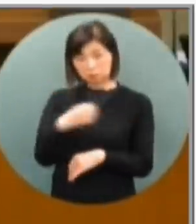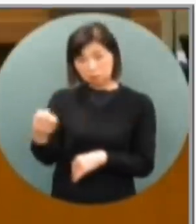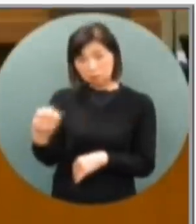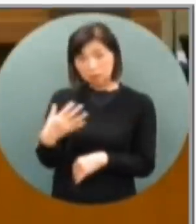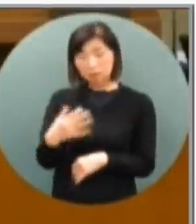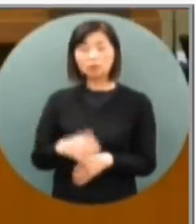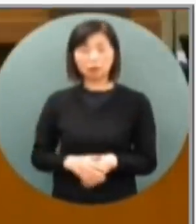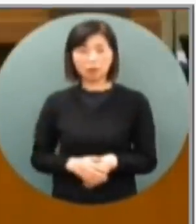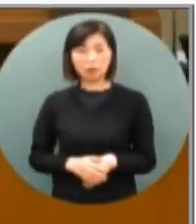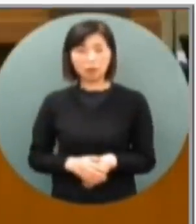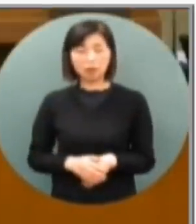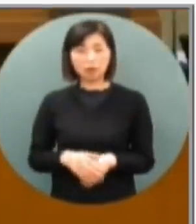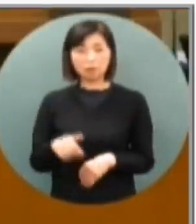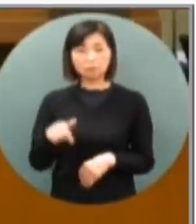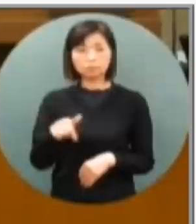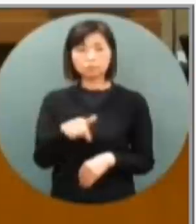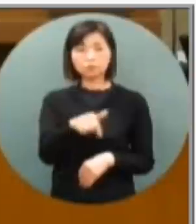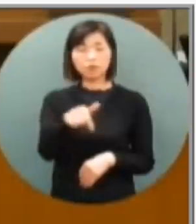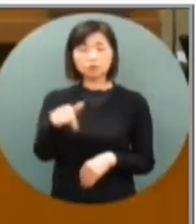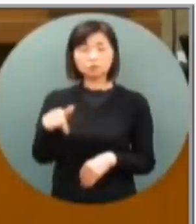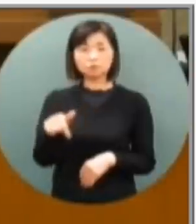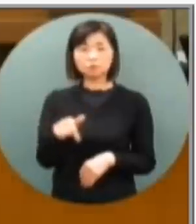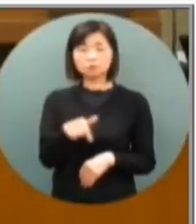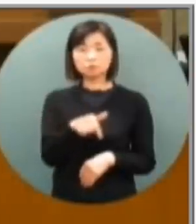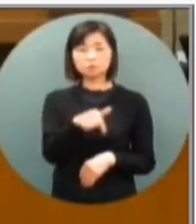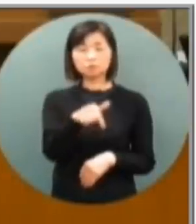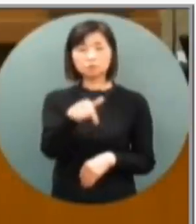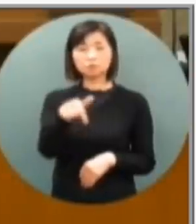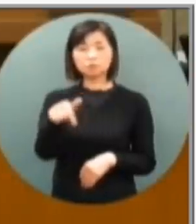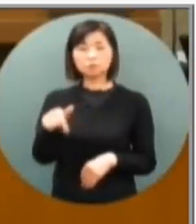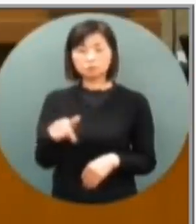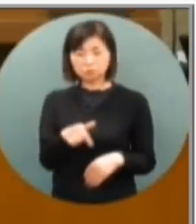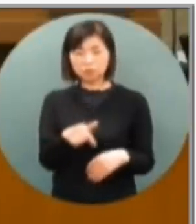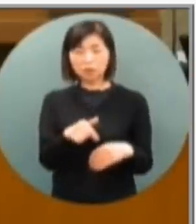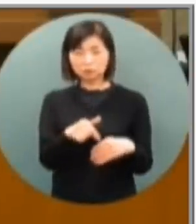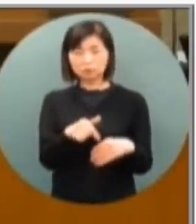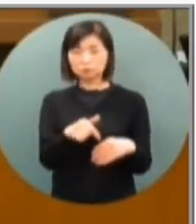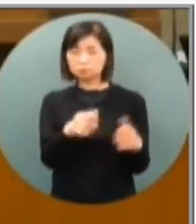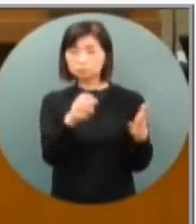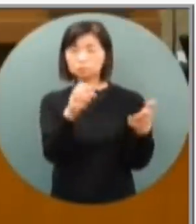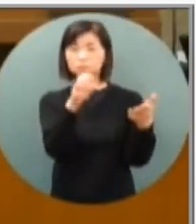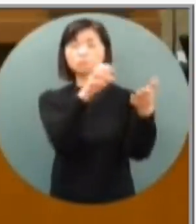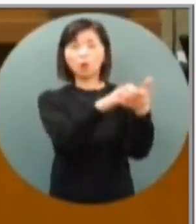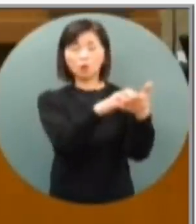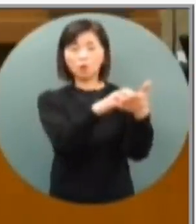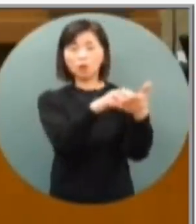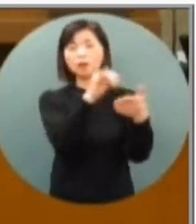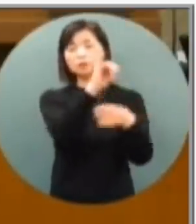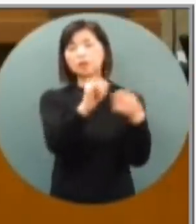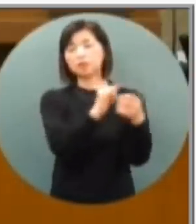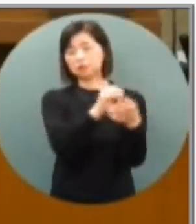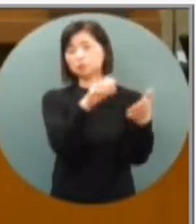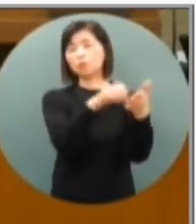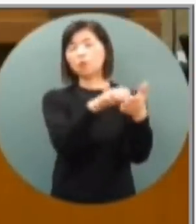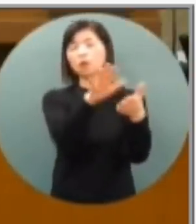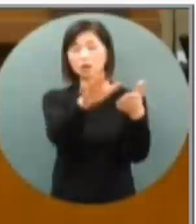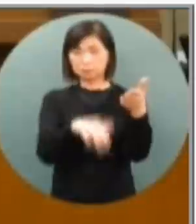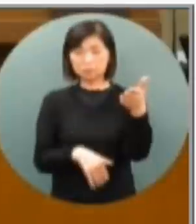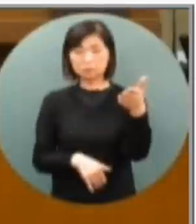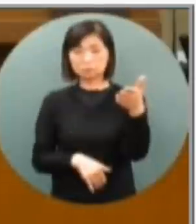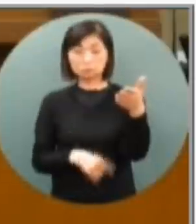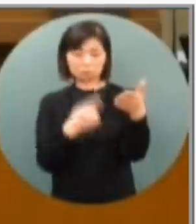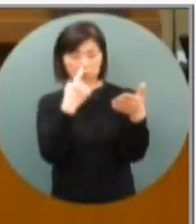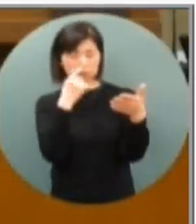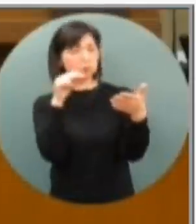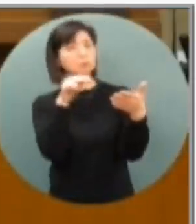というそういう記事がインターネット上出るようになってきました。私も拝読させていただきましたけれ